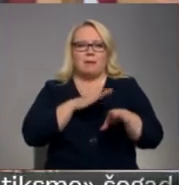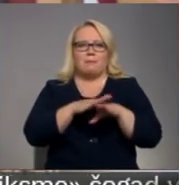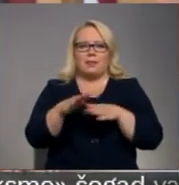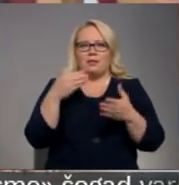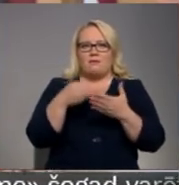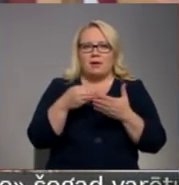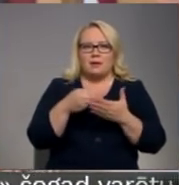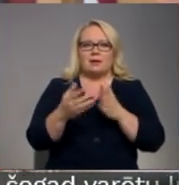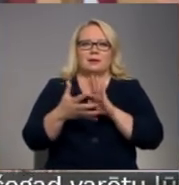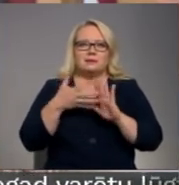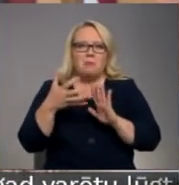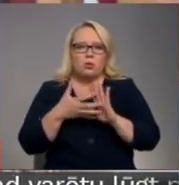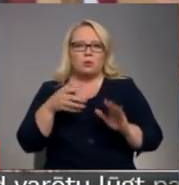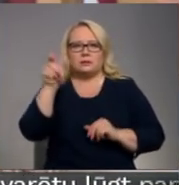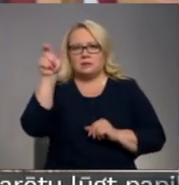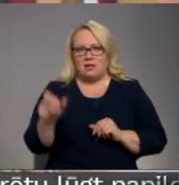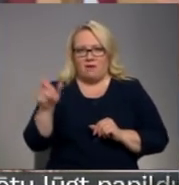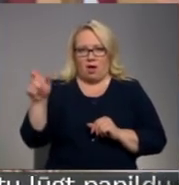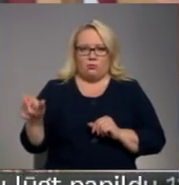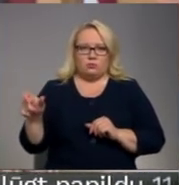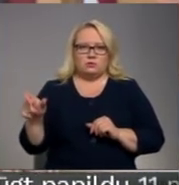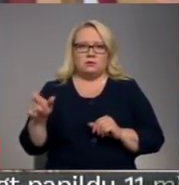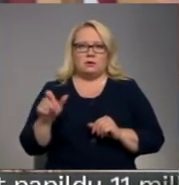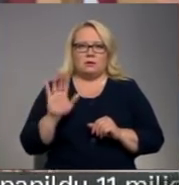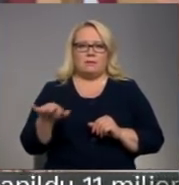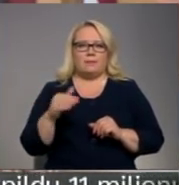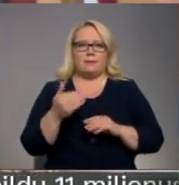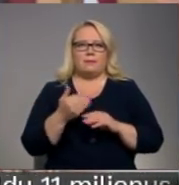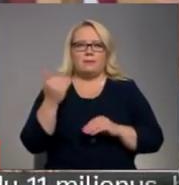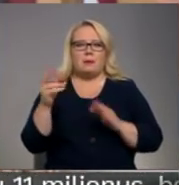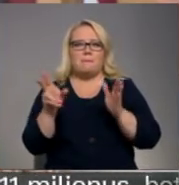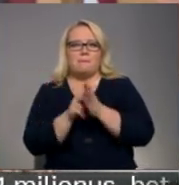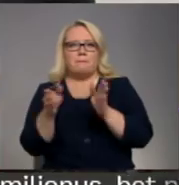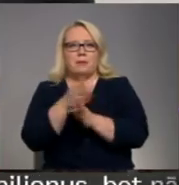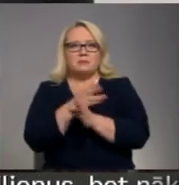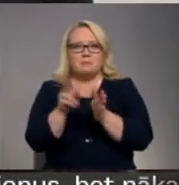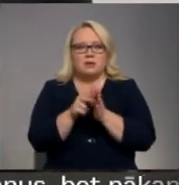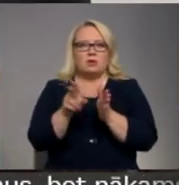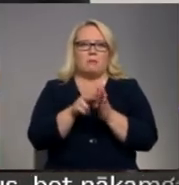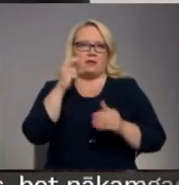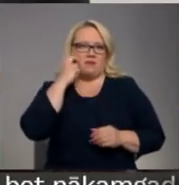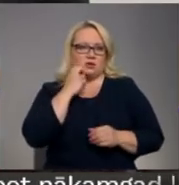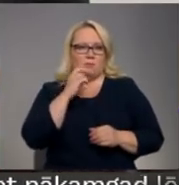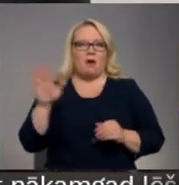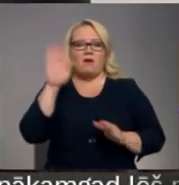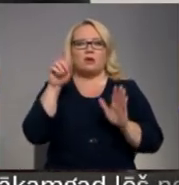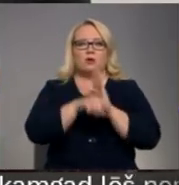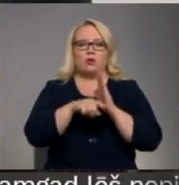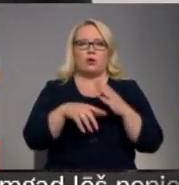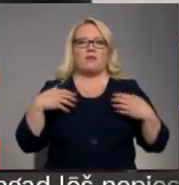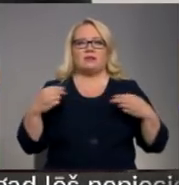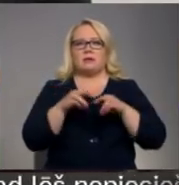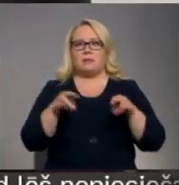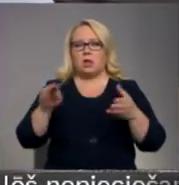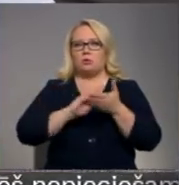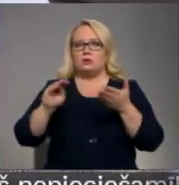pilnvērtīgi izmantot cilvēkus priekšpensijas un arī pensijas vecumā. Valsts kontrole veselības ministrijai